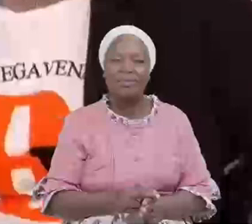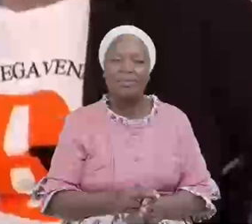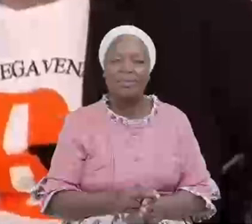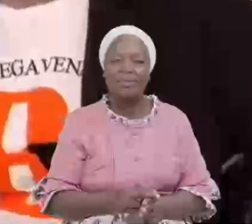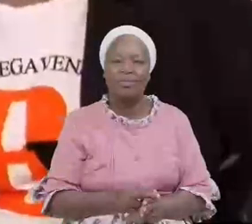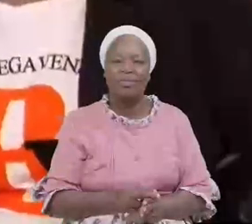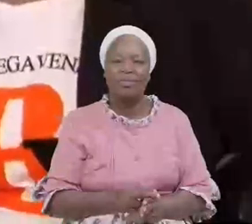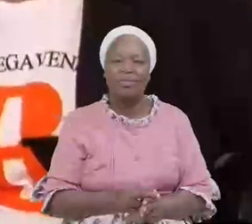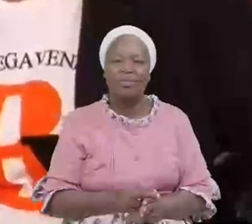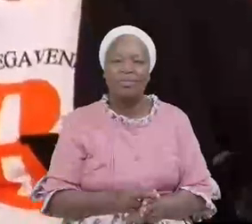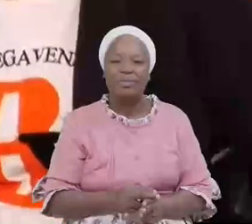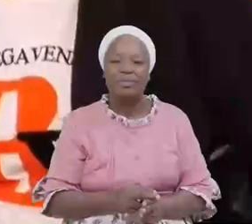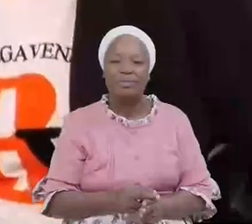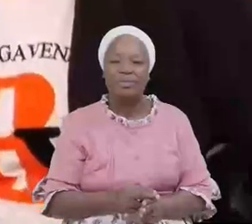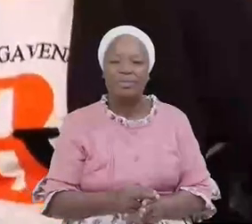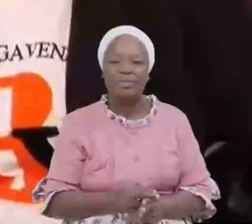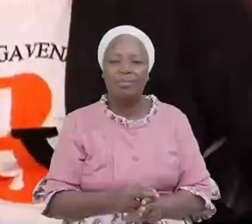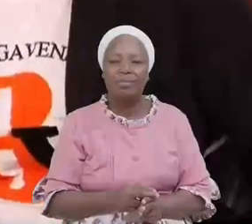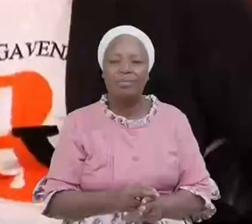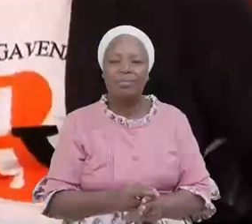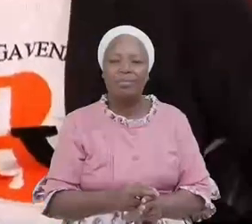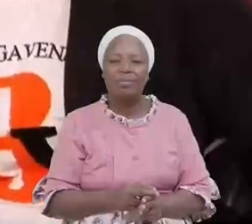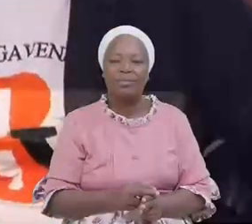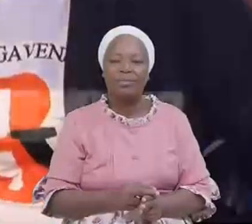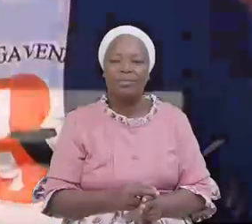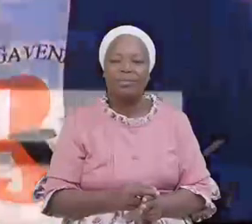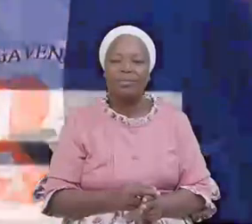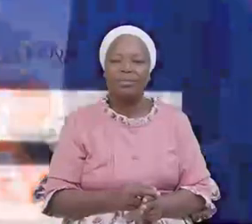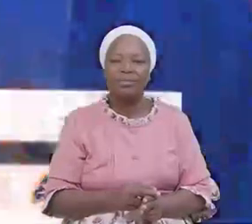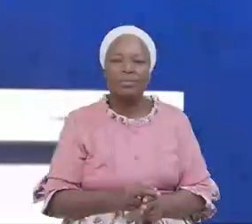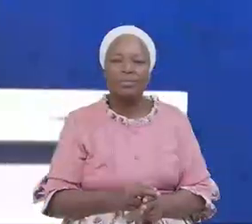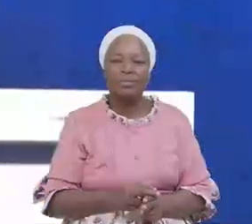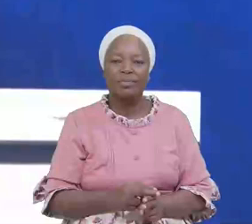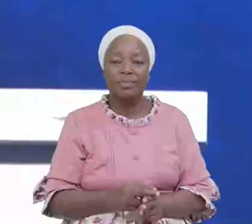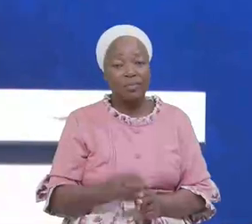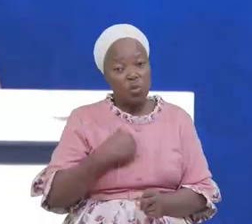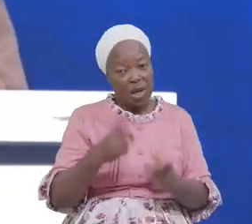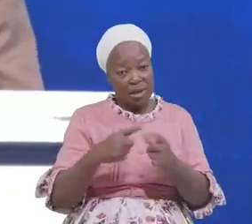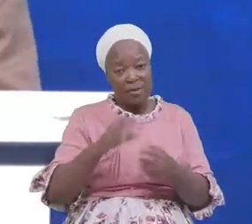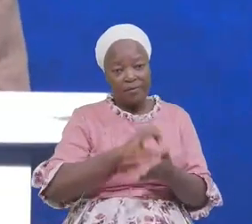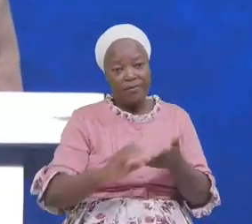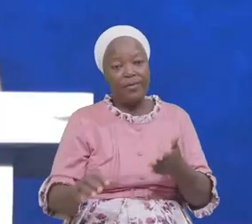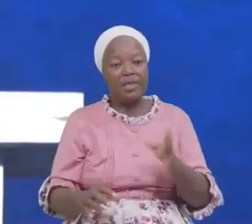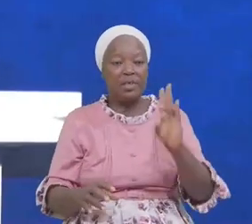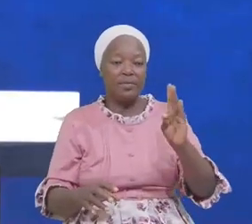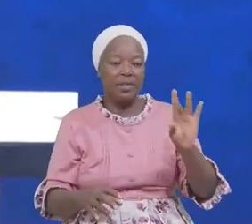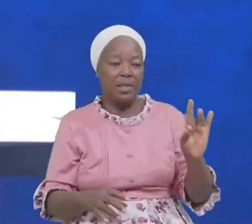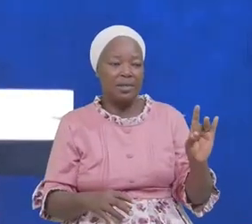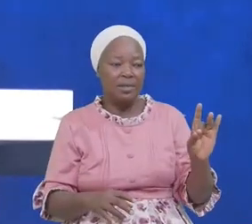comme tu viens au Seigneur ce soir, avec la rédemption, la rémission, les tâches du péché seront ôtées de ta vie. Verset 78.